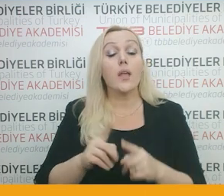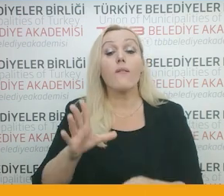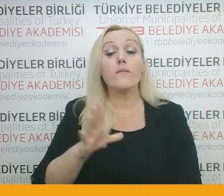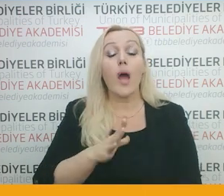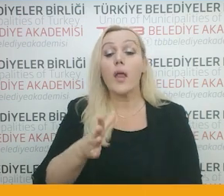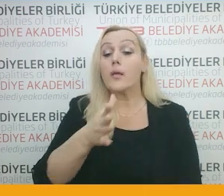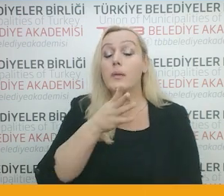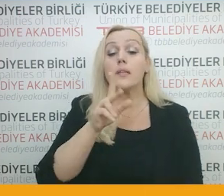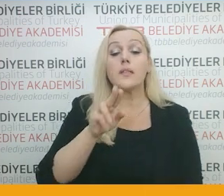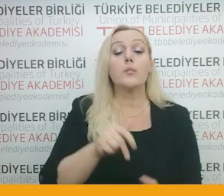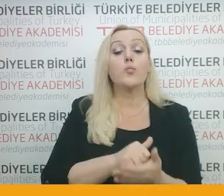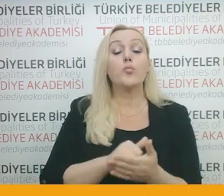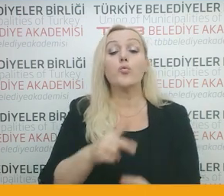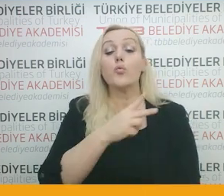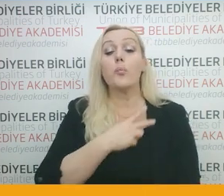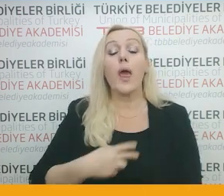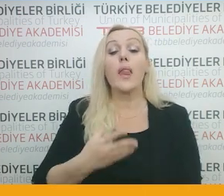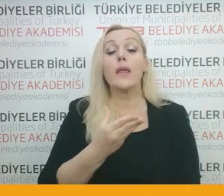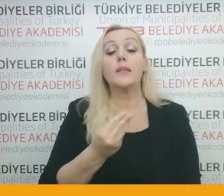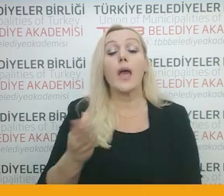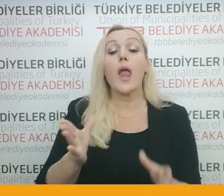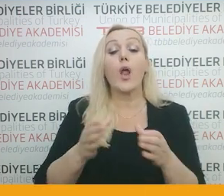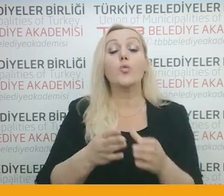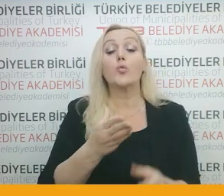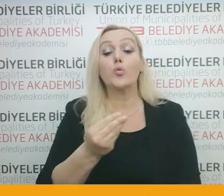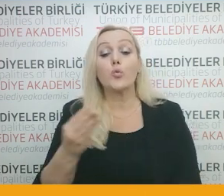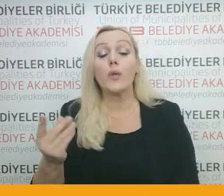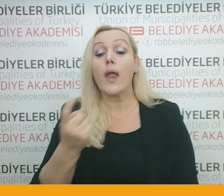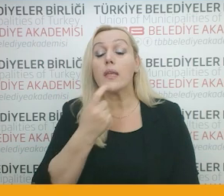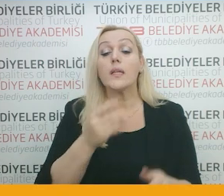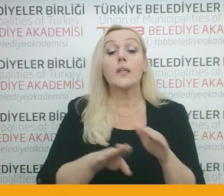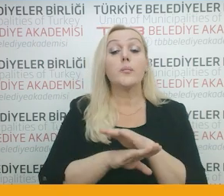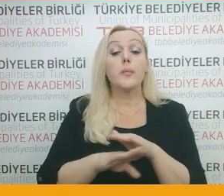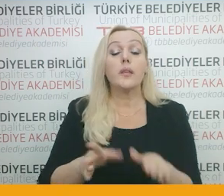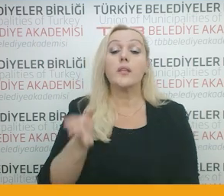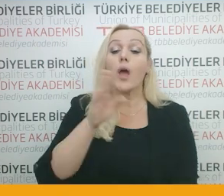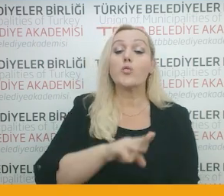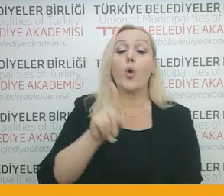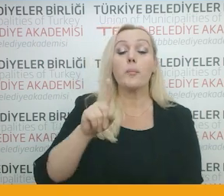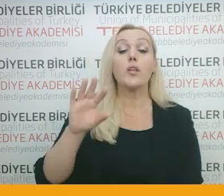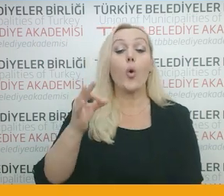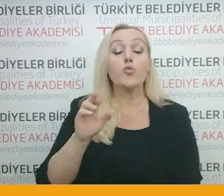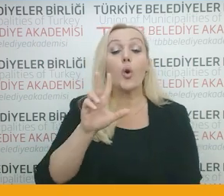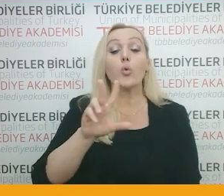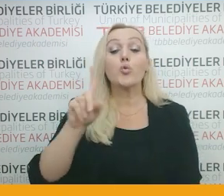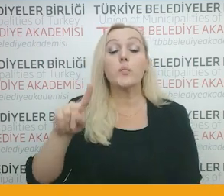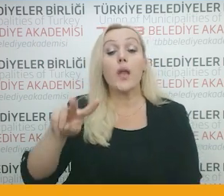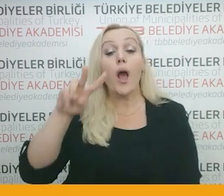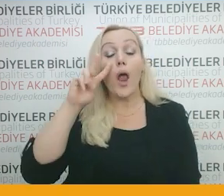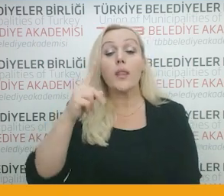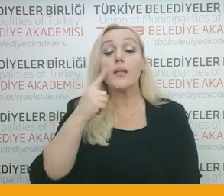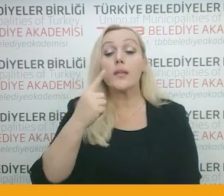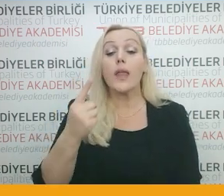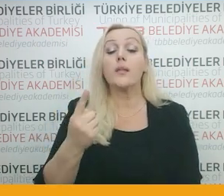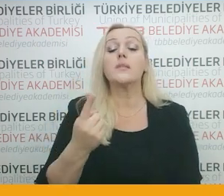gibi tüm belediyelerimiz, tüm kurumlarımız yıl bittikten sonra 1 Ocak, 31 Aralık dediğimiz mali